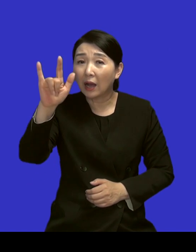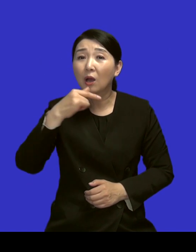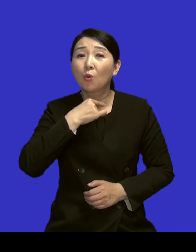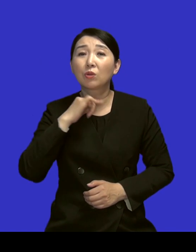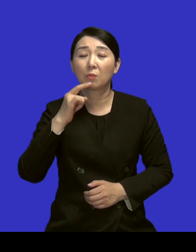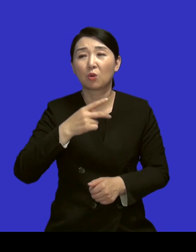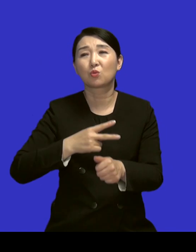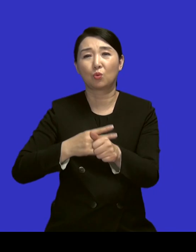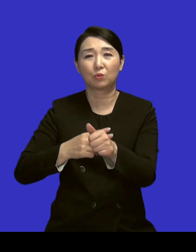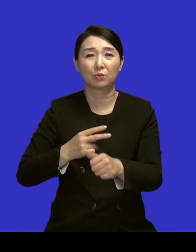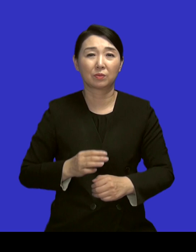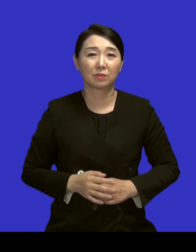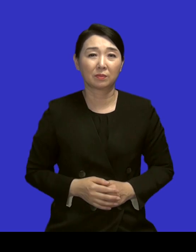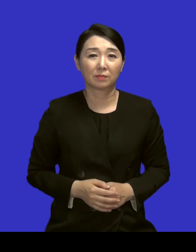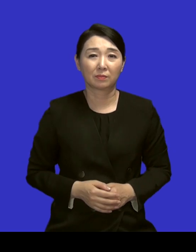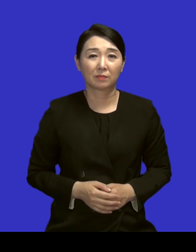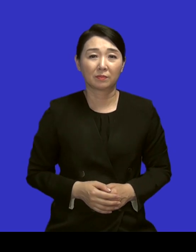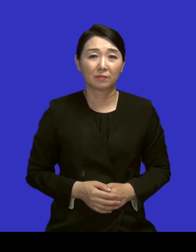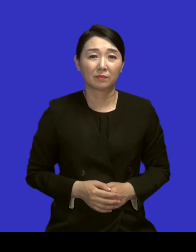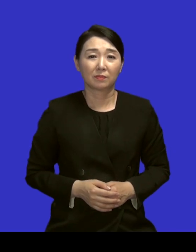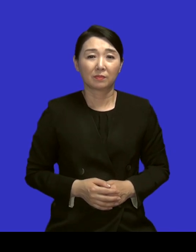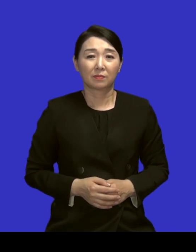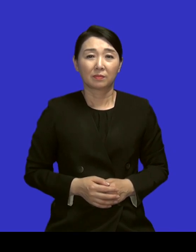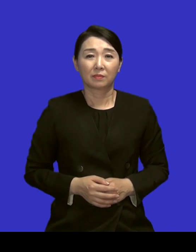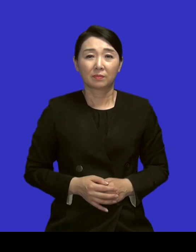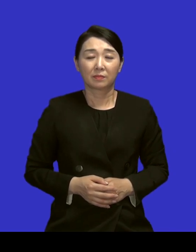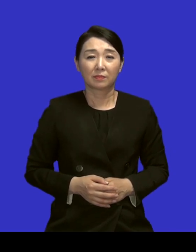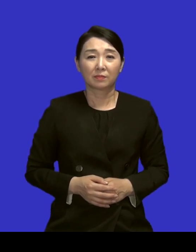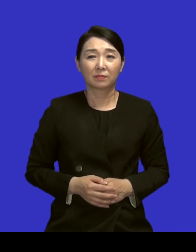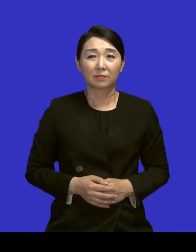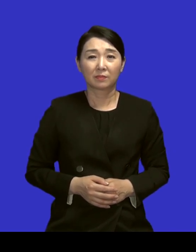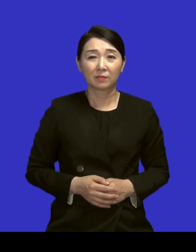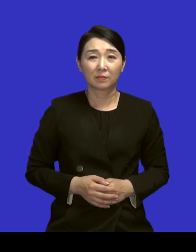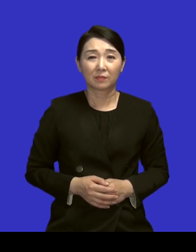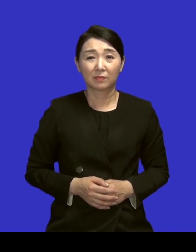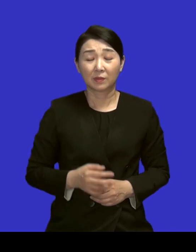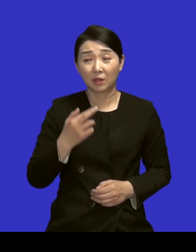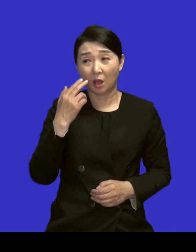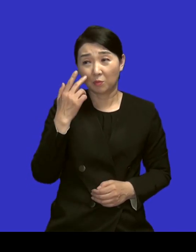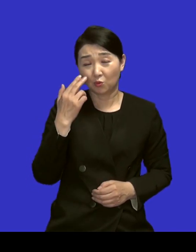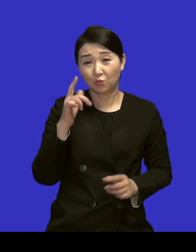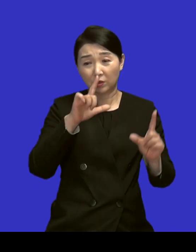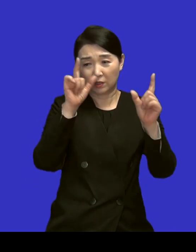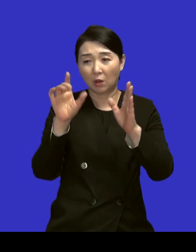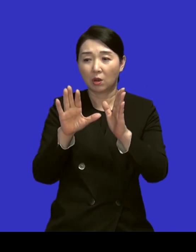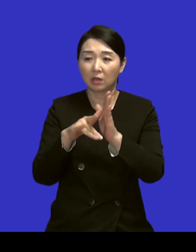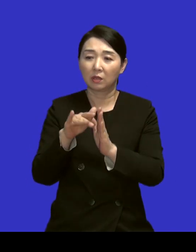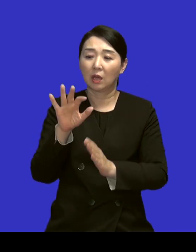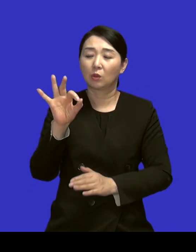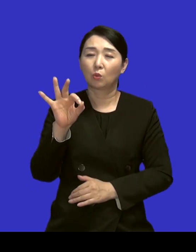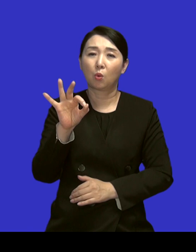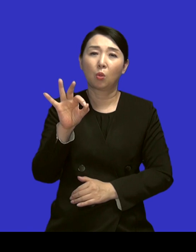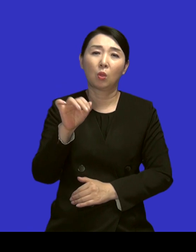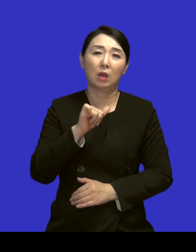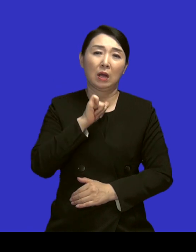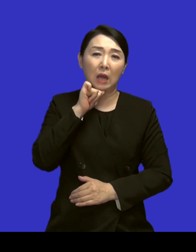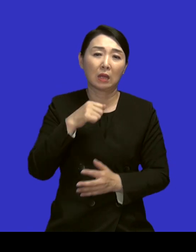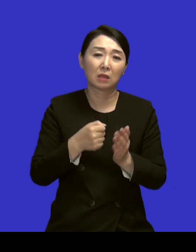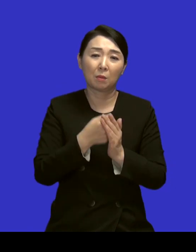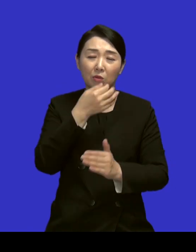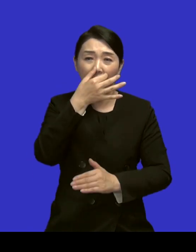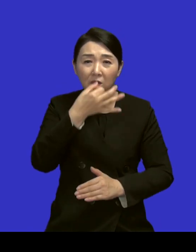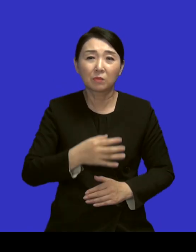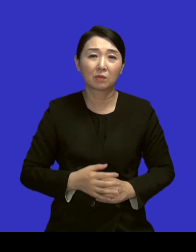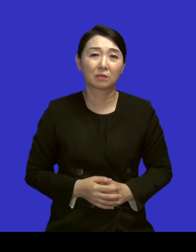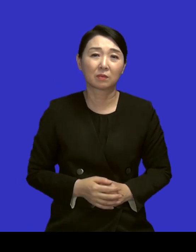교수였어요. 네. 제가 미국 생활이 너무 재정적으로 힘들었었는데 네. 이 힘듦을 너무